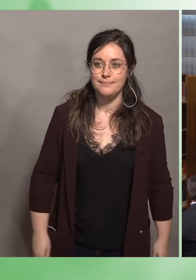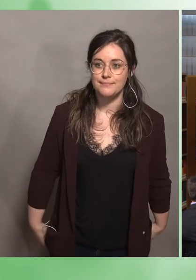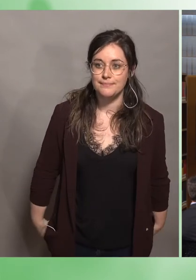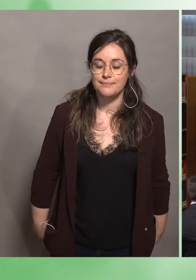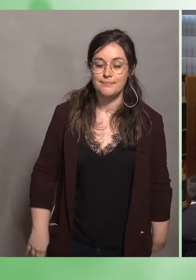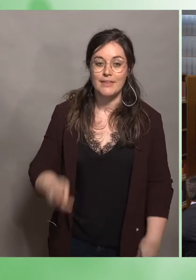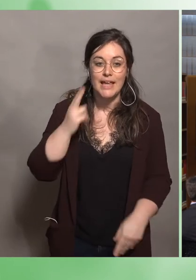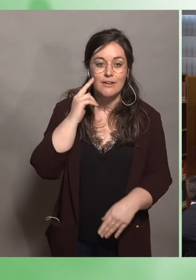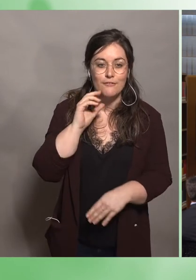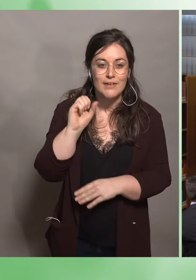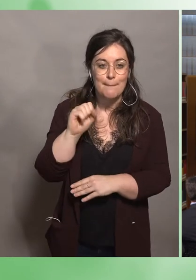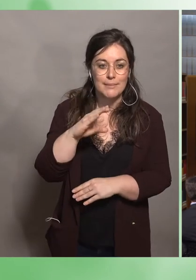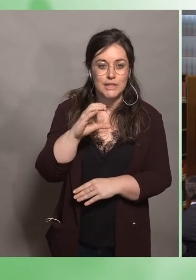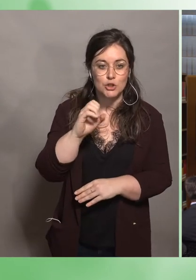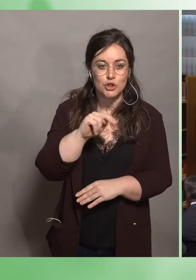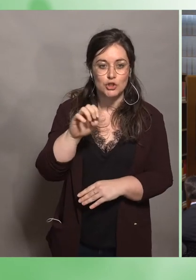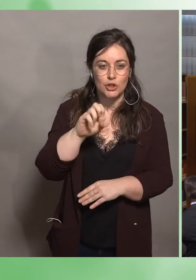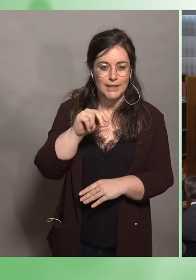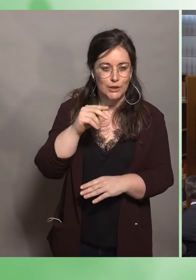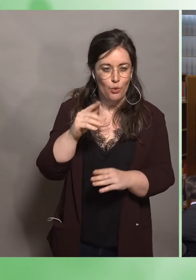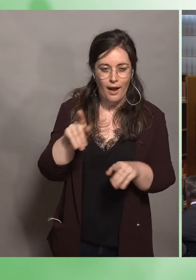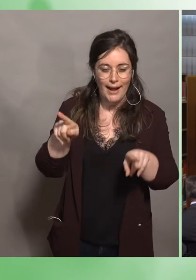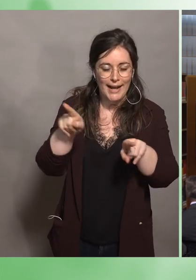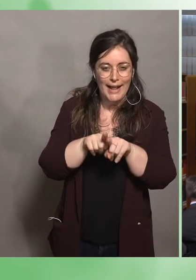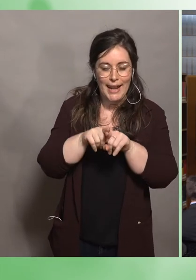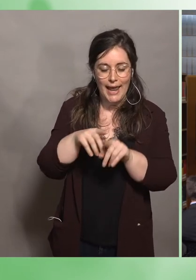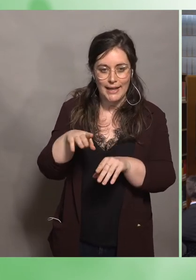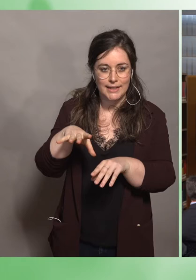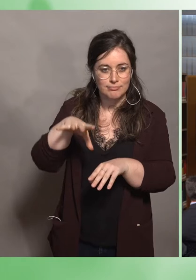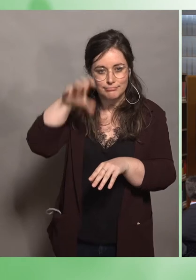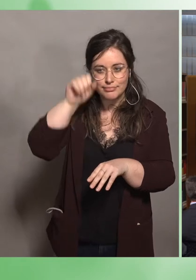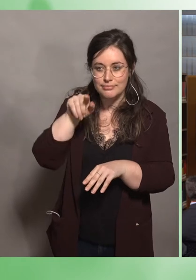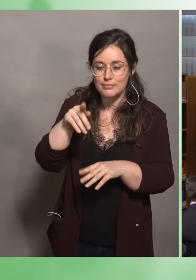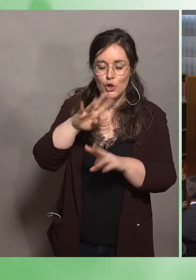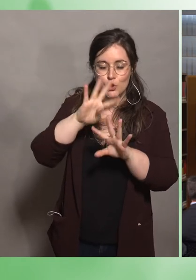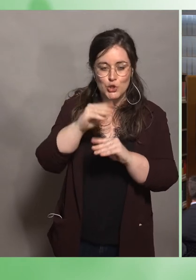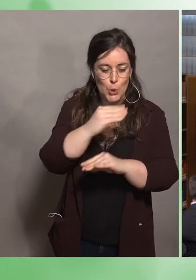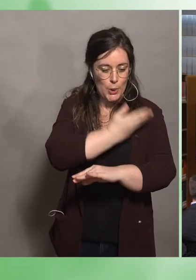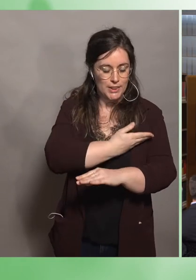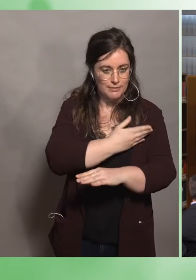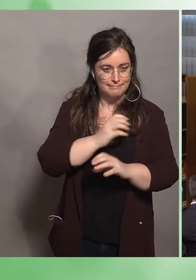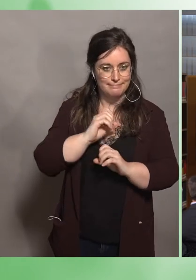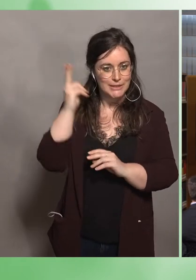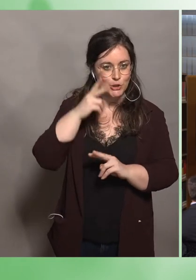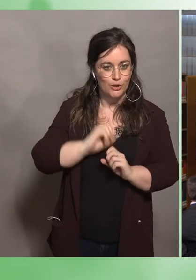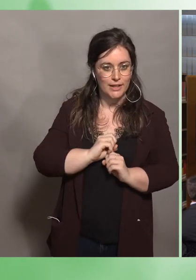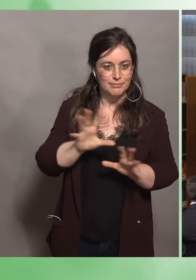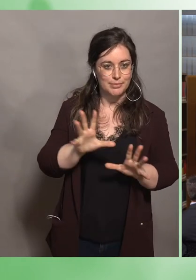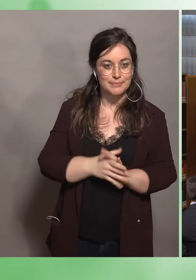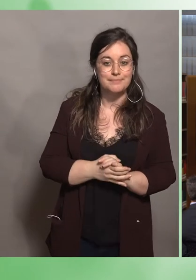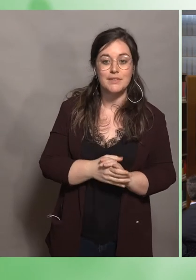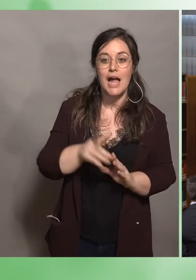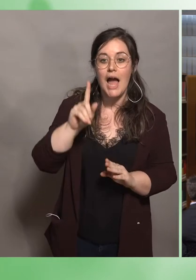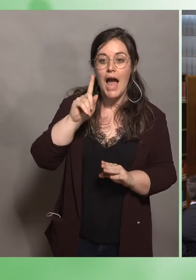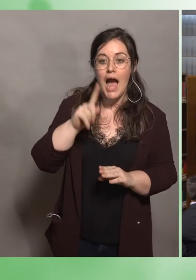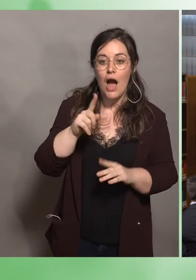Die Firma Sonnentor ist so angenehm zu erkennen. Die haben extra schöne Shirts für uns angezogen. Außerdem auch den Abteilungsleiter im Bereich Human